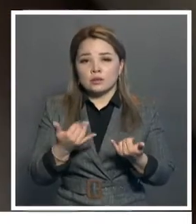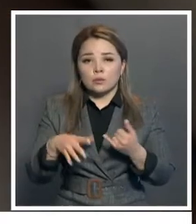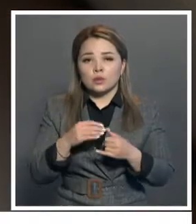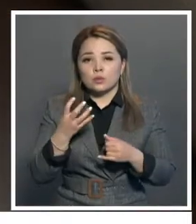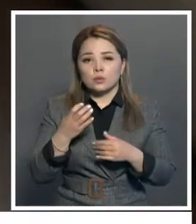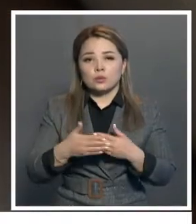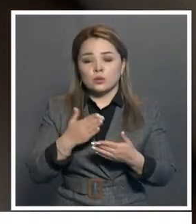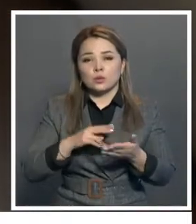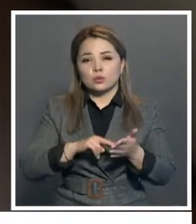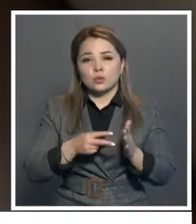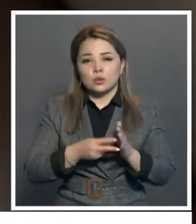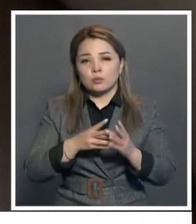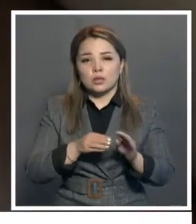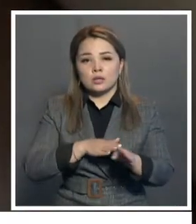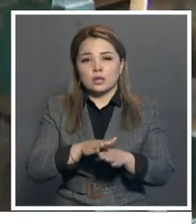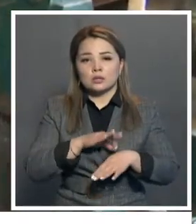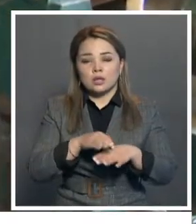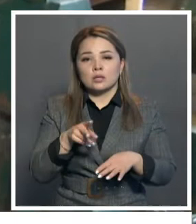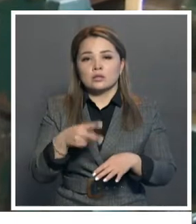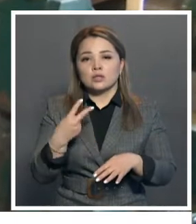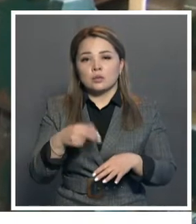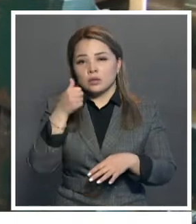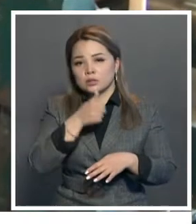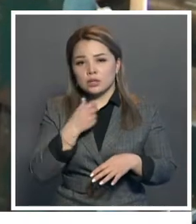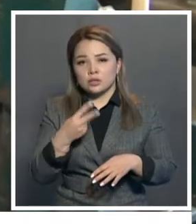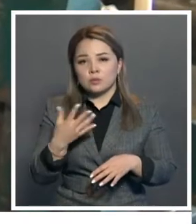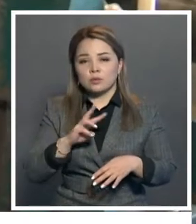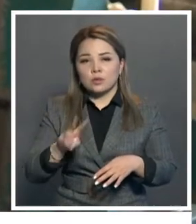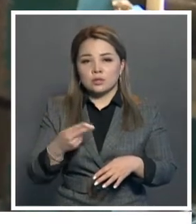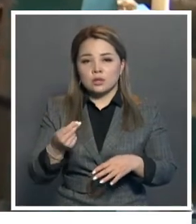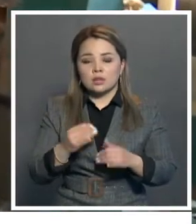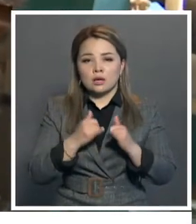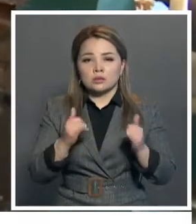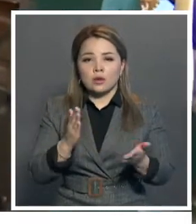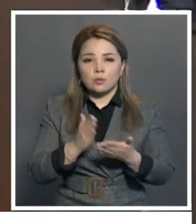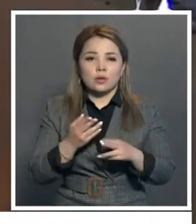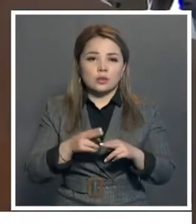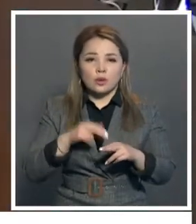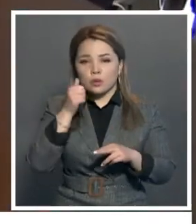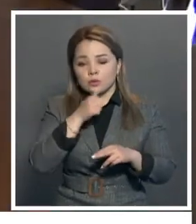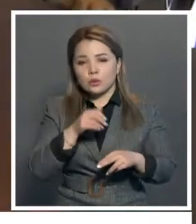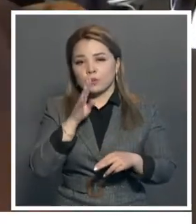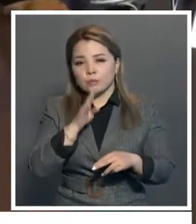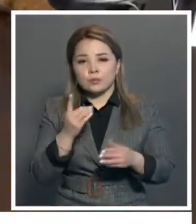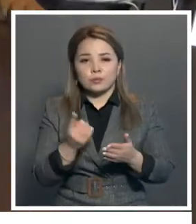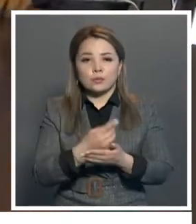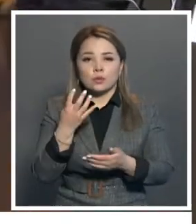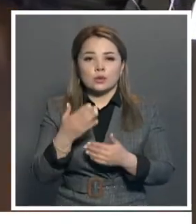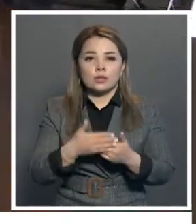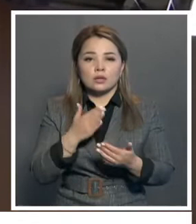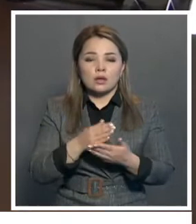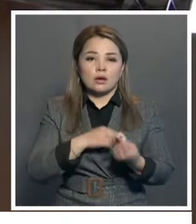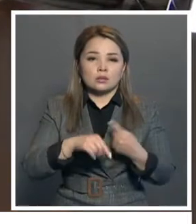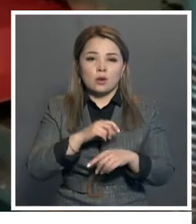асыруға жұмсалыпты. Ал 2020 жылы оның көлемі 25 миллиард теңгеден асқан. Биыл алғашқы 90-ның өзінде 400-ден астам